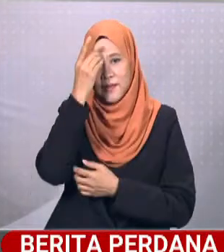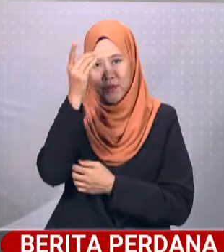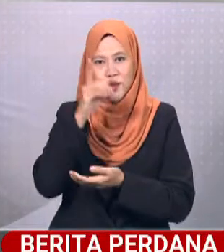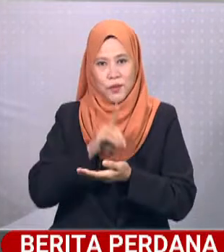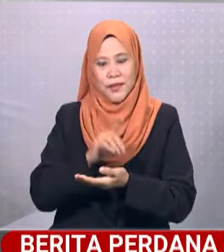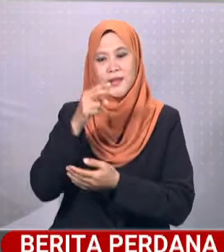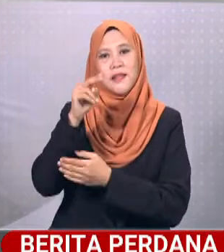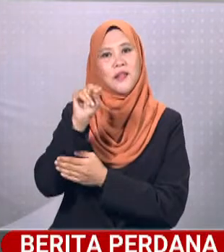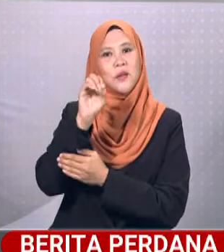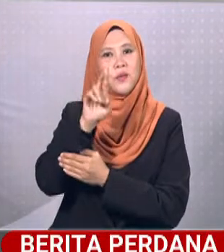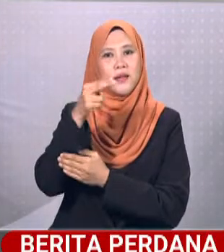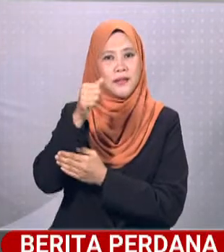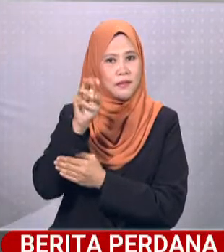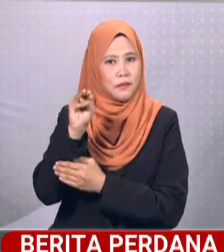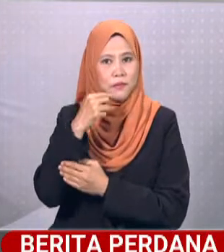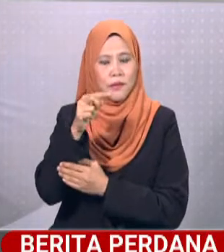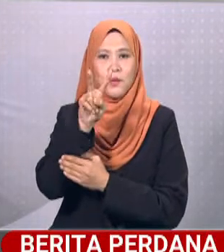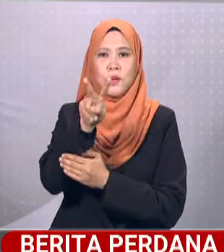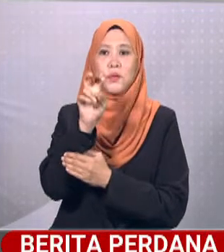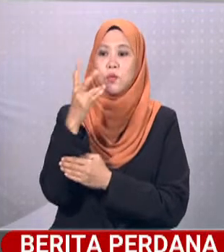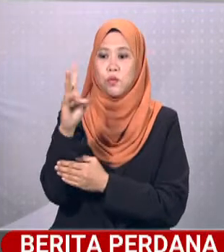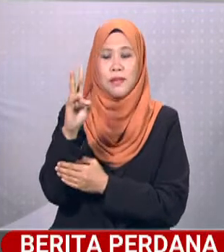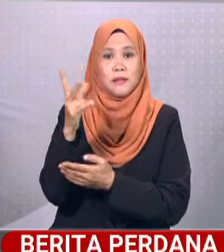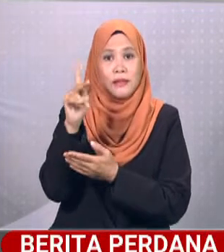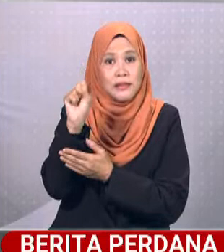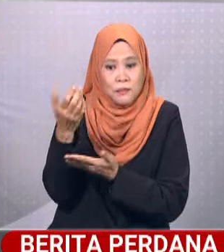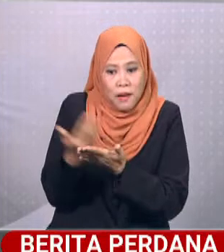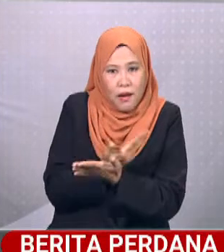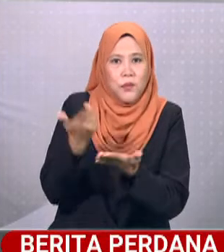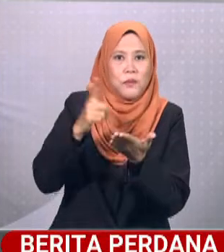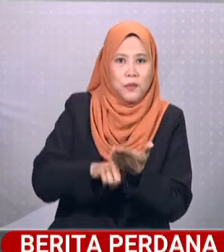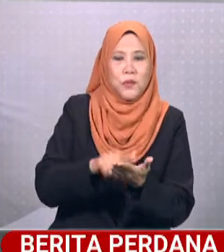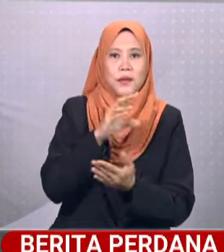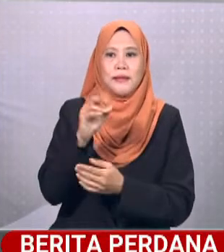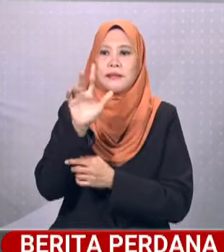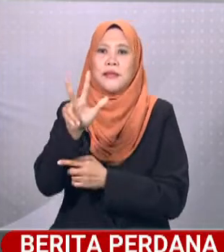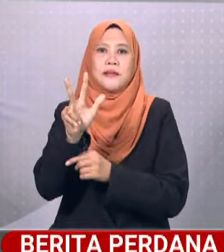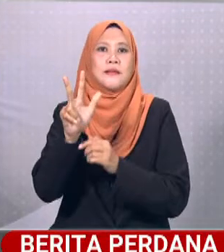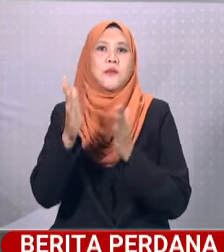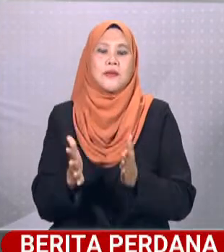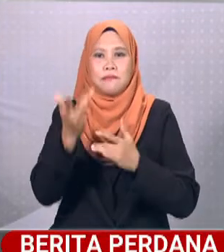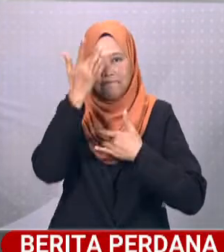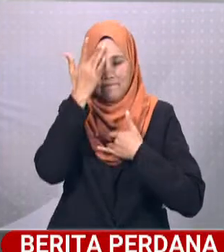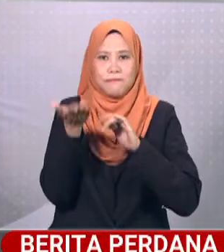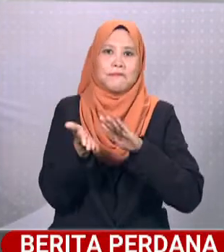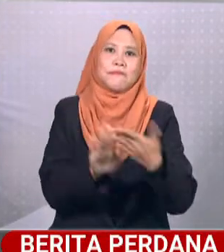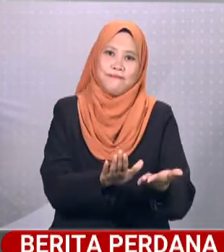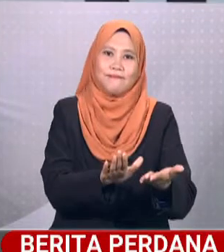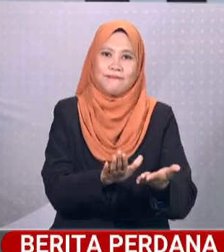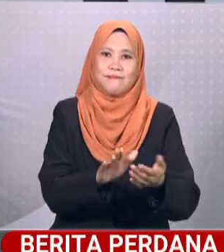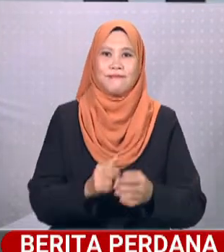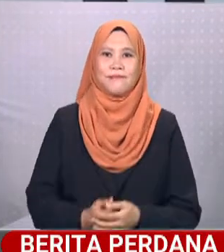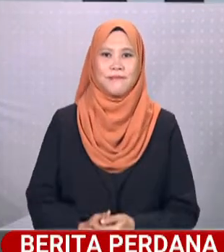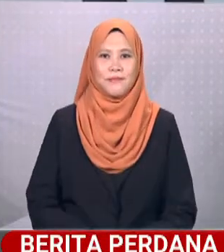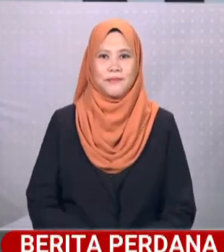Hisham Abdullah berkata, 217 kes baru dilapor manakala 3 pesakit meninggal dunia.